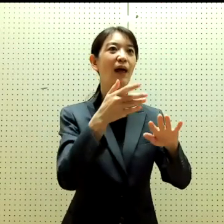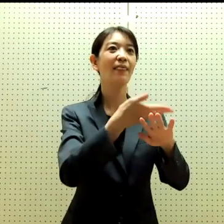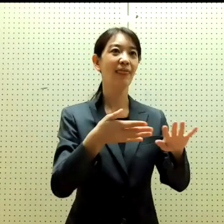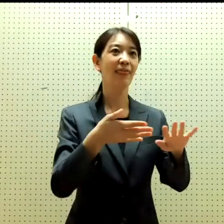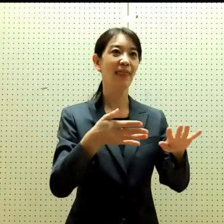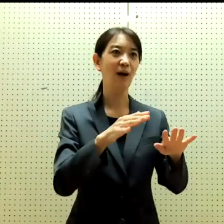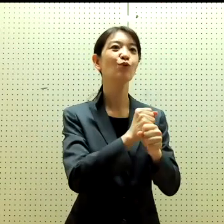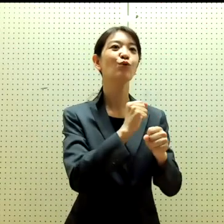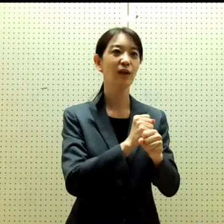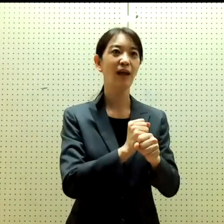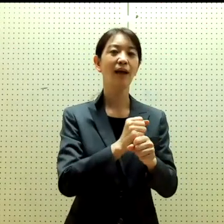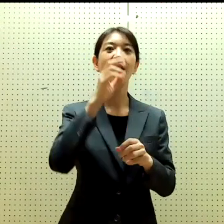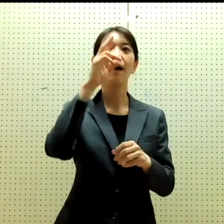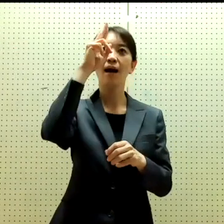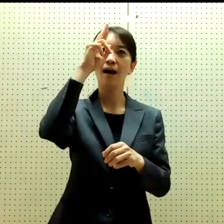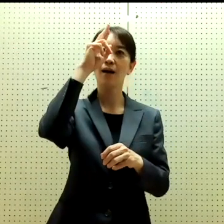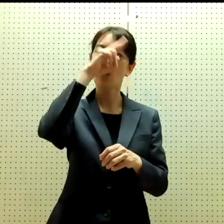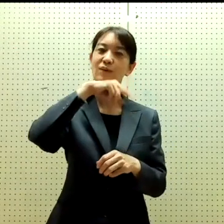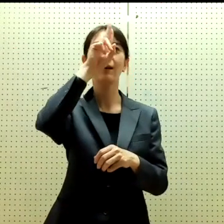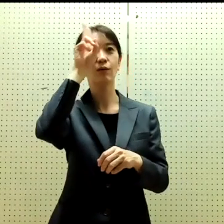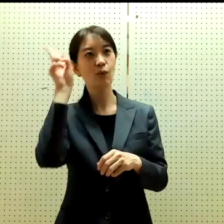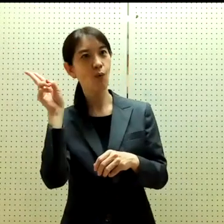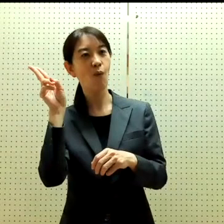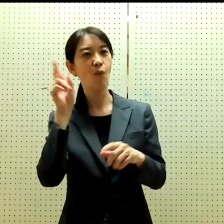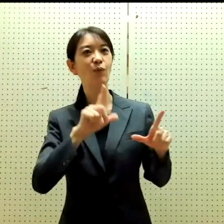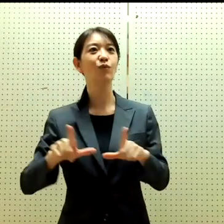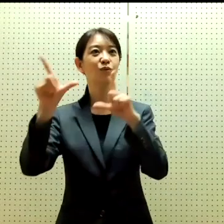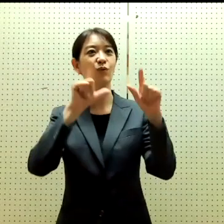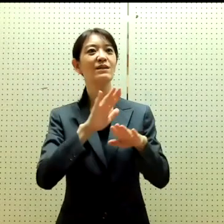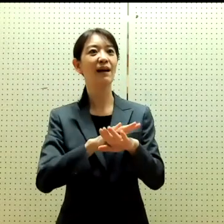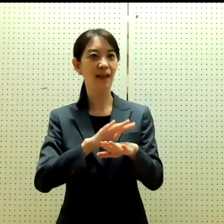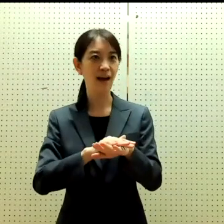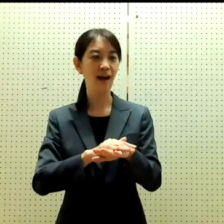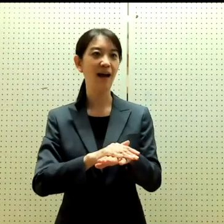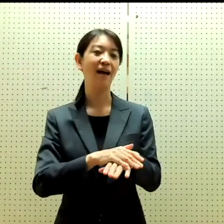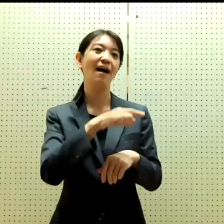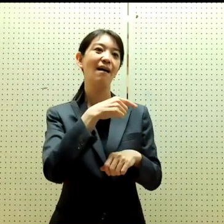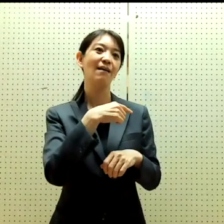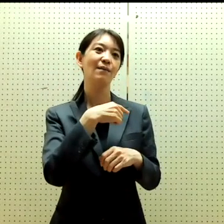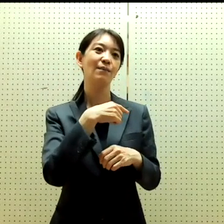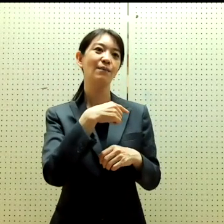をするかっていうのとか、まあ、習い事もあるのでその辺も入れ込んでいって、